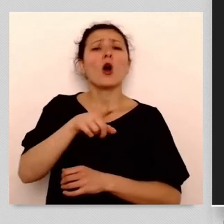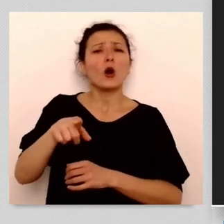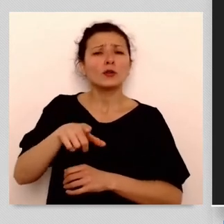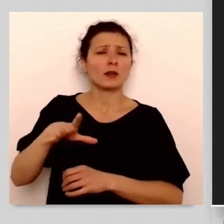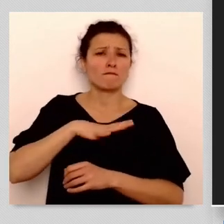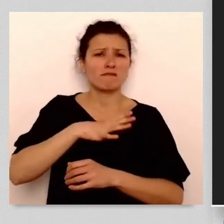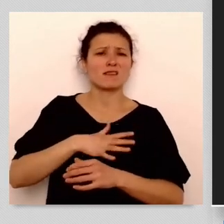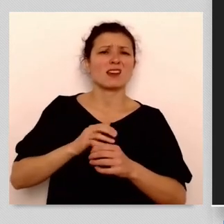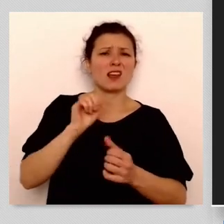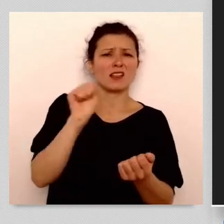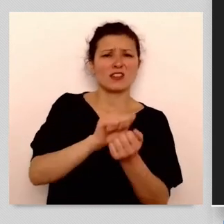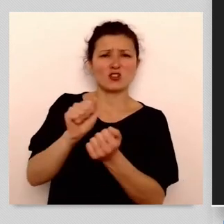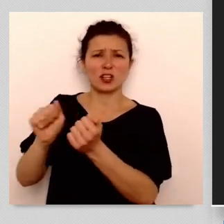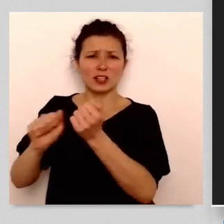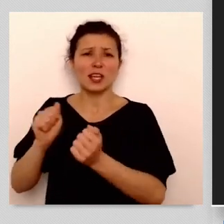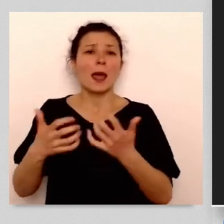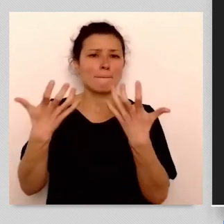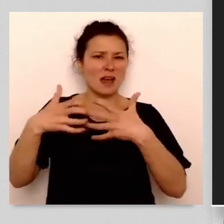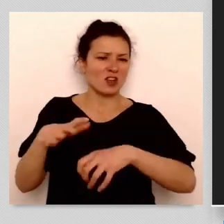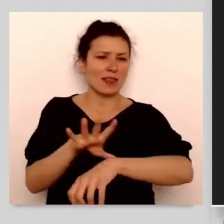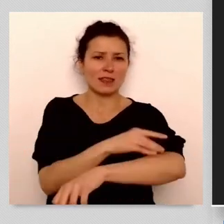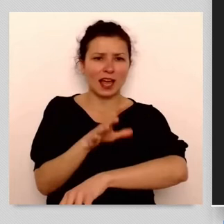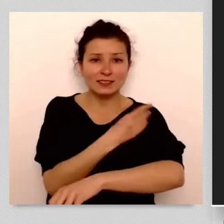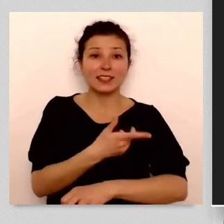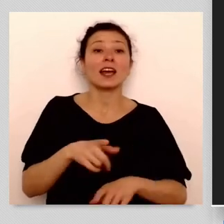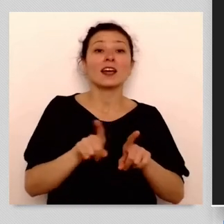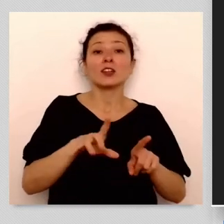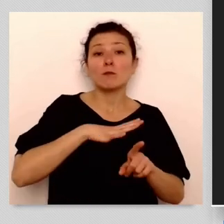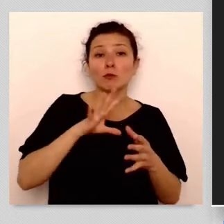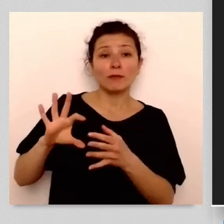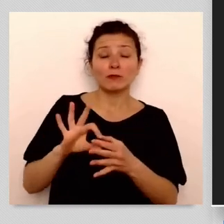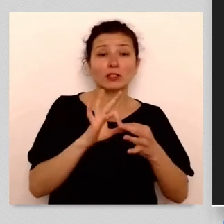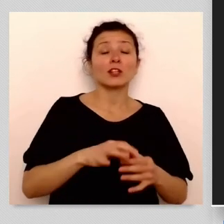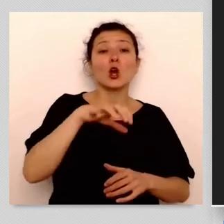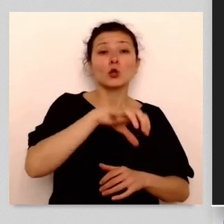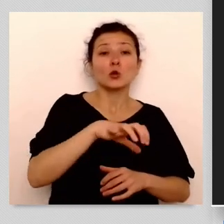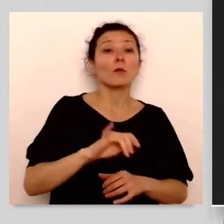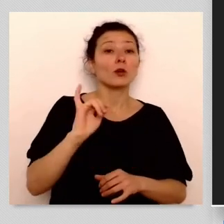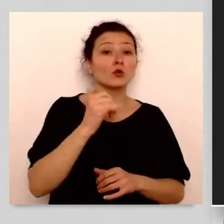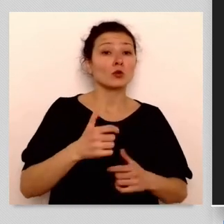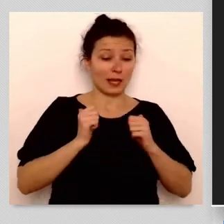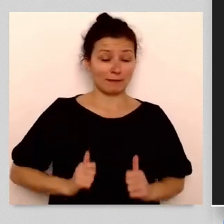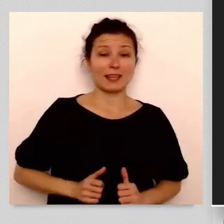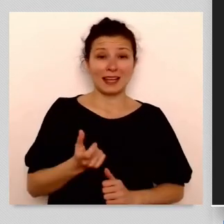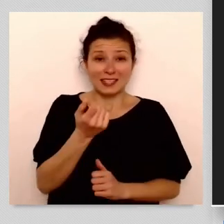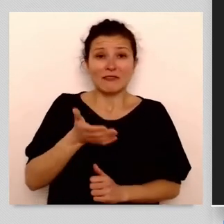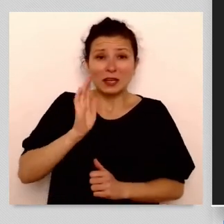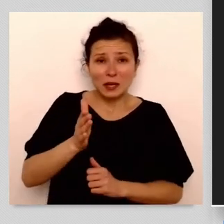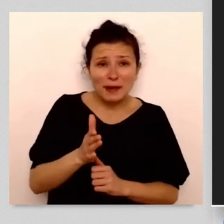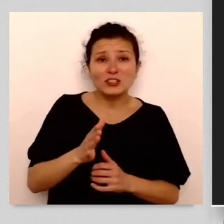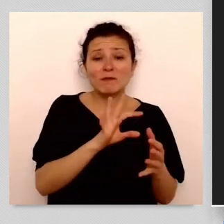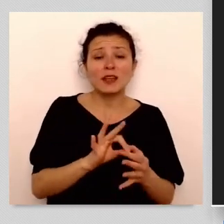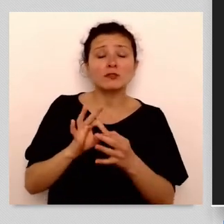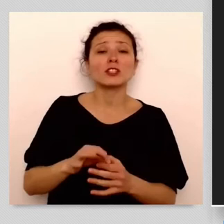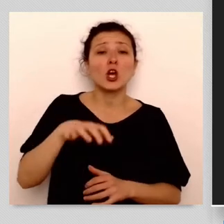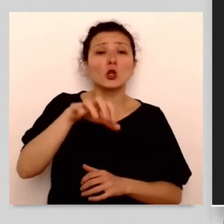do żółtych kamizelek, zaraz pojawi się grupa ruchów antyklimatycznych, czy grupy w ogóle,